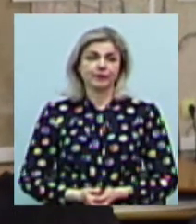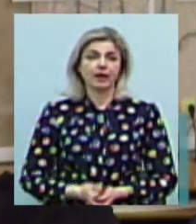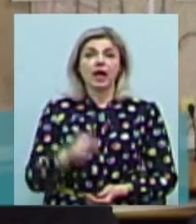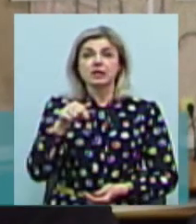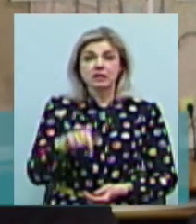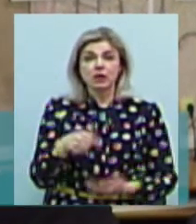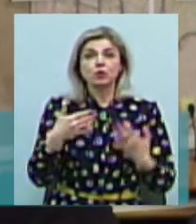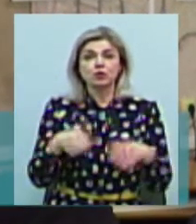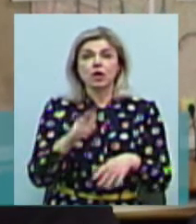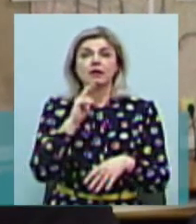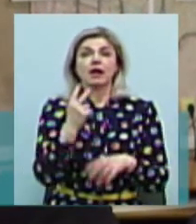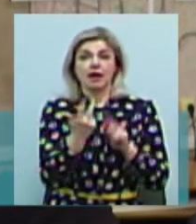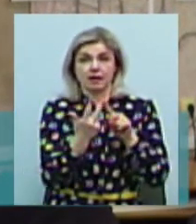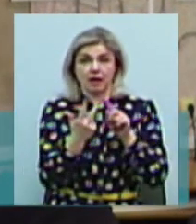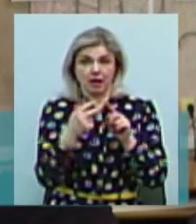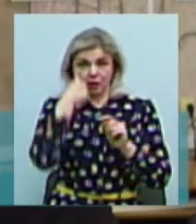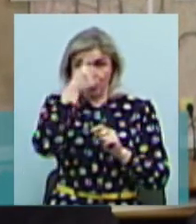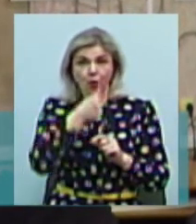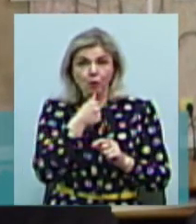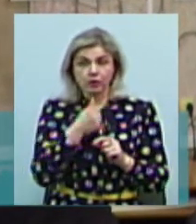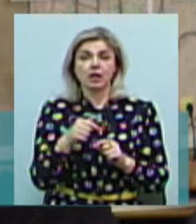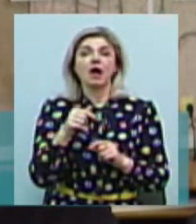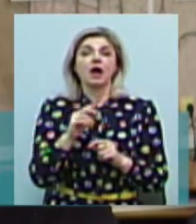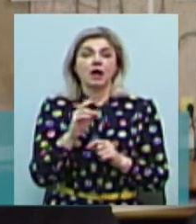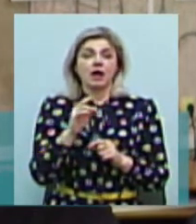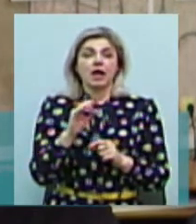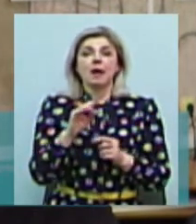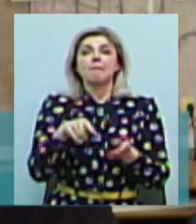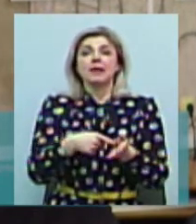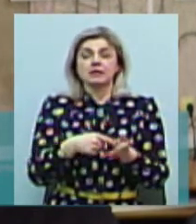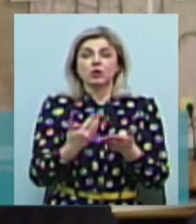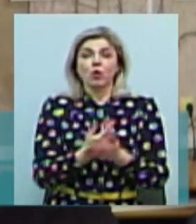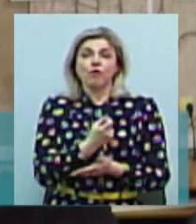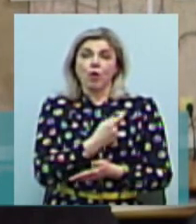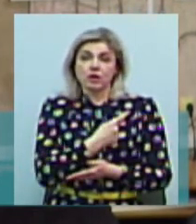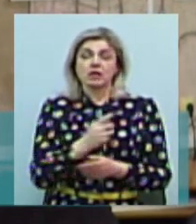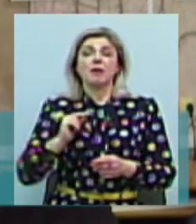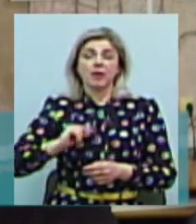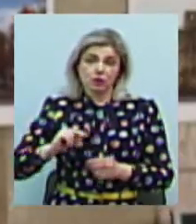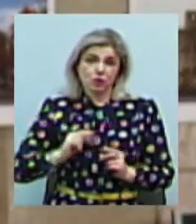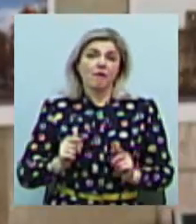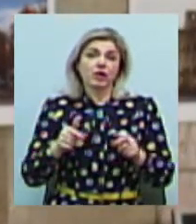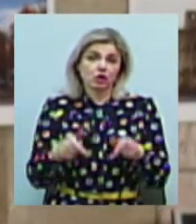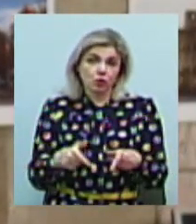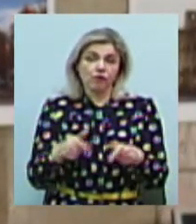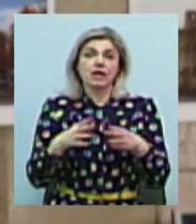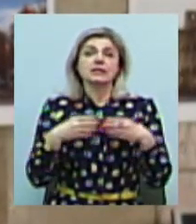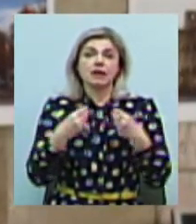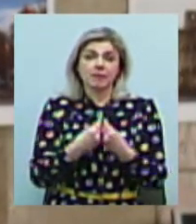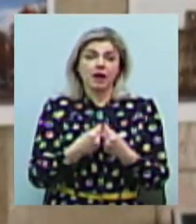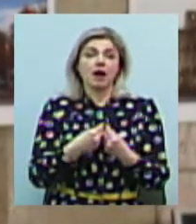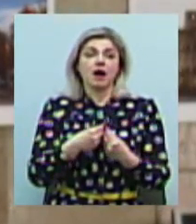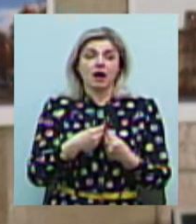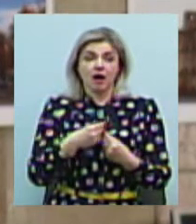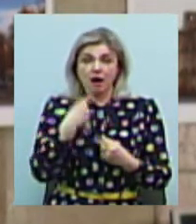рік. Тут вже третій рік в місті Нова Одеса. Працюємо, облаштувалися. Сім'я говорить, поки